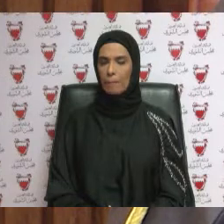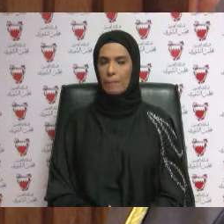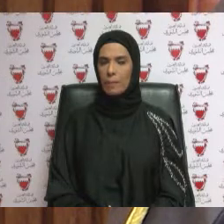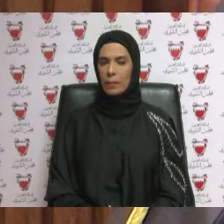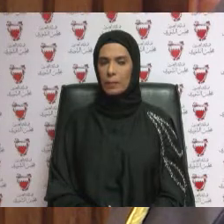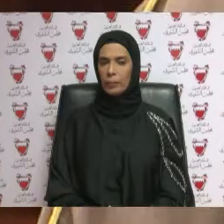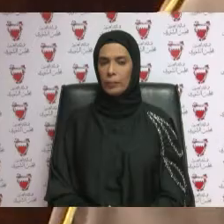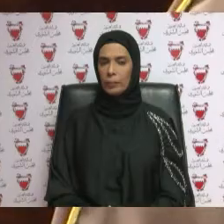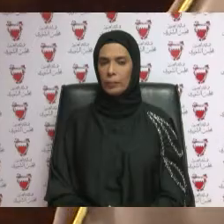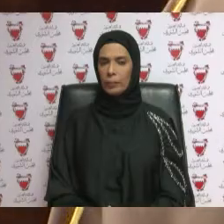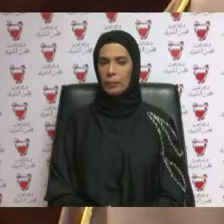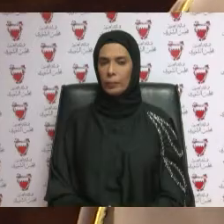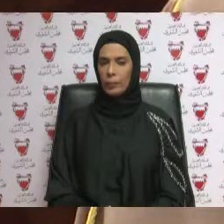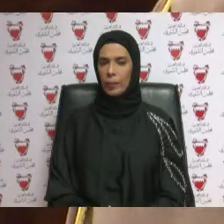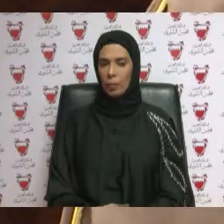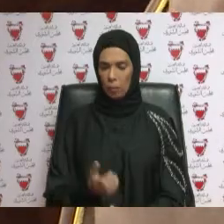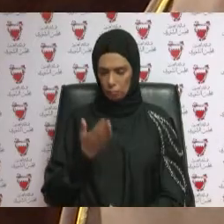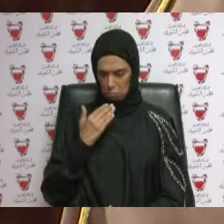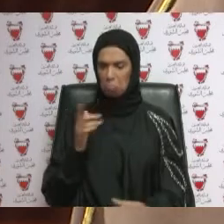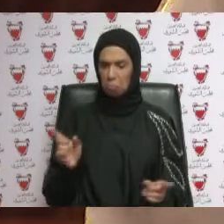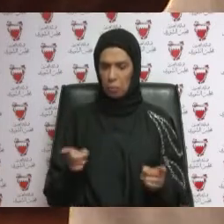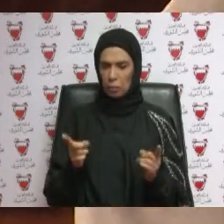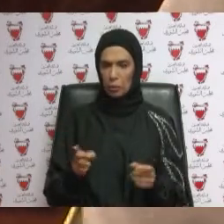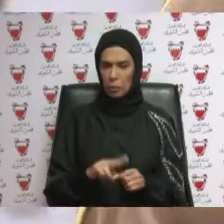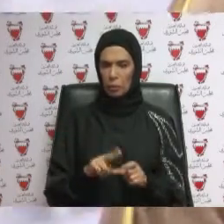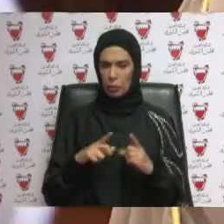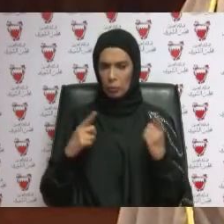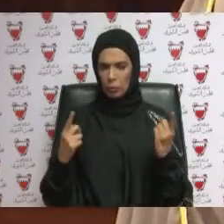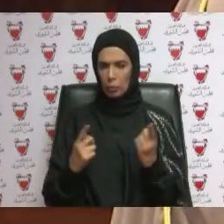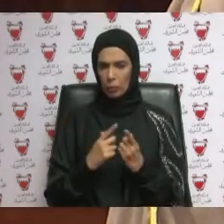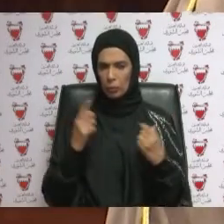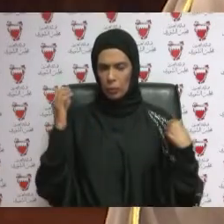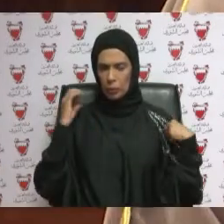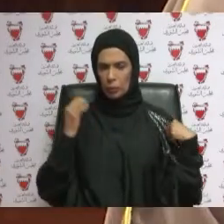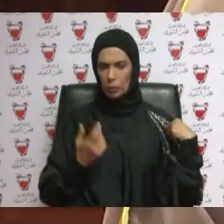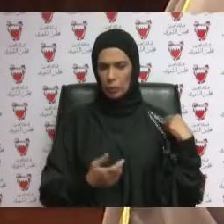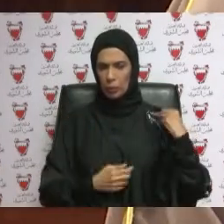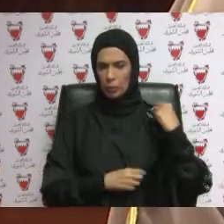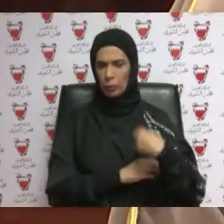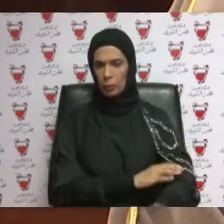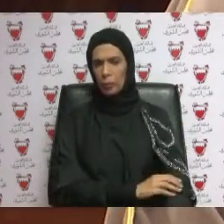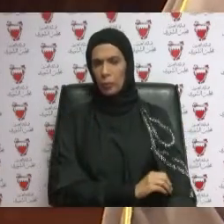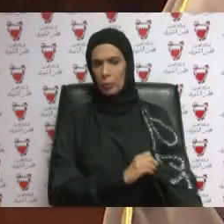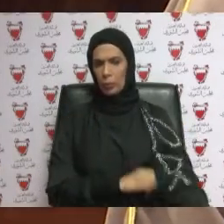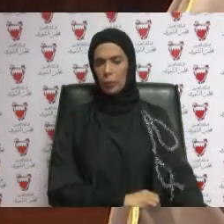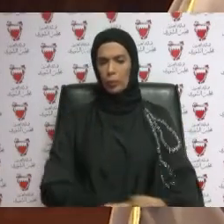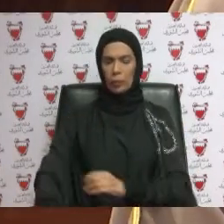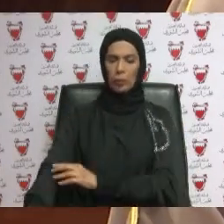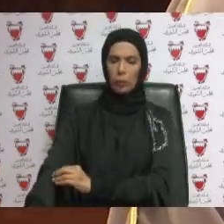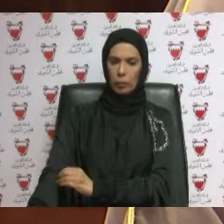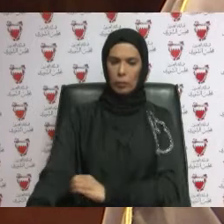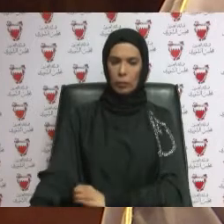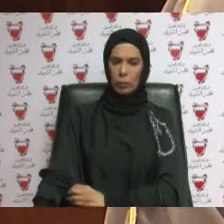معالي الرئيس، احنا ما عندنا مانع من إعادة اللجنة، بس خلنا نسمع الاقتراح.